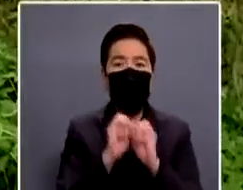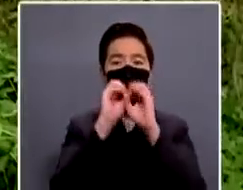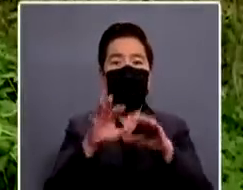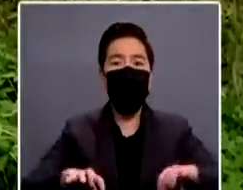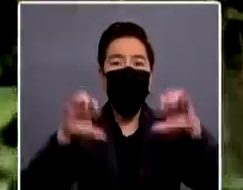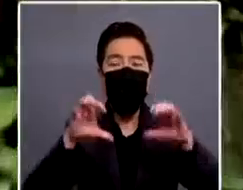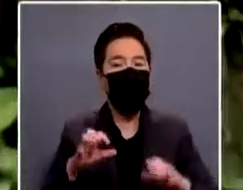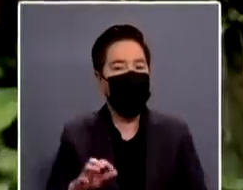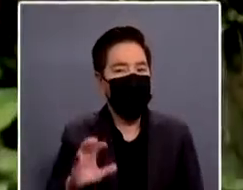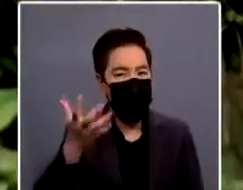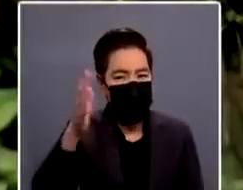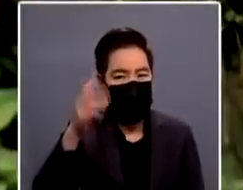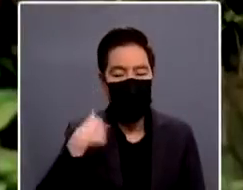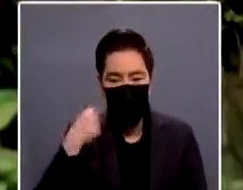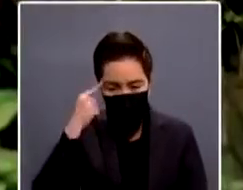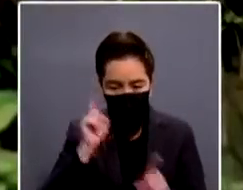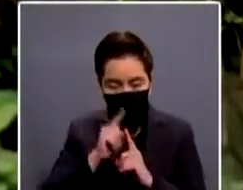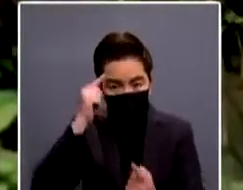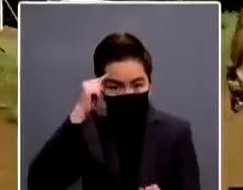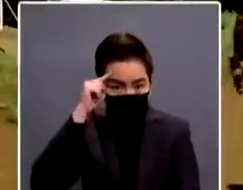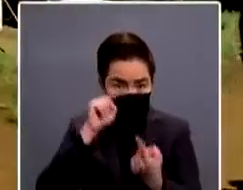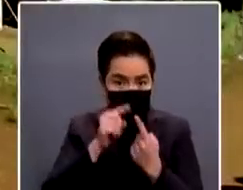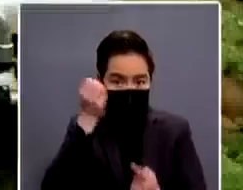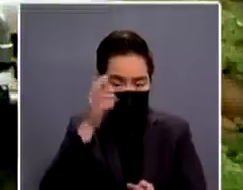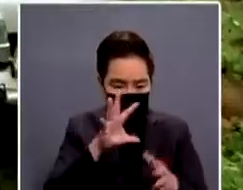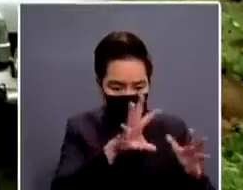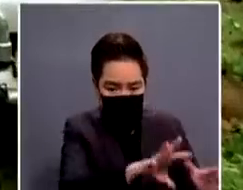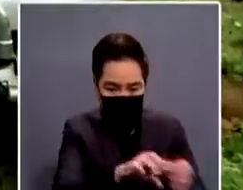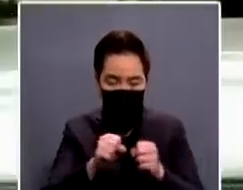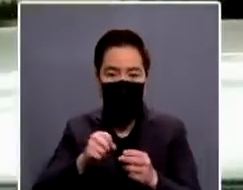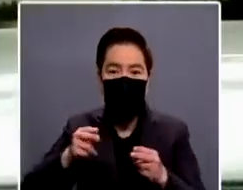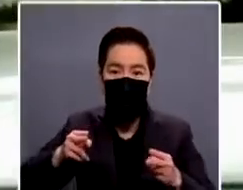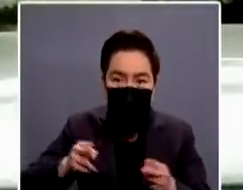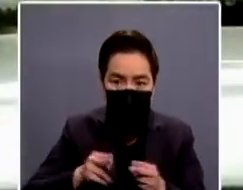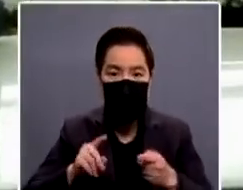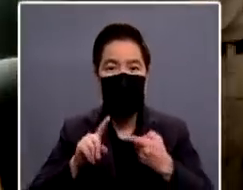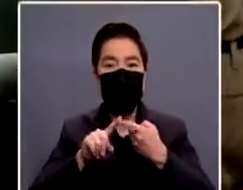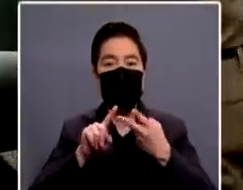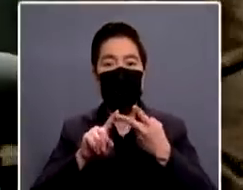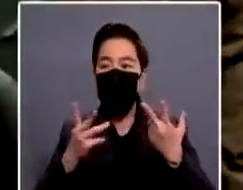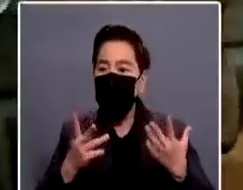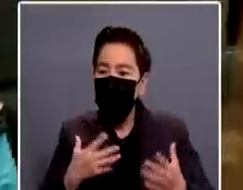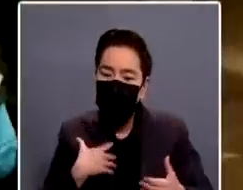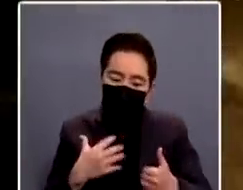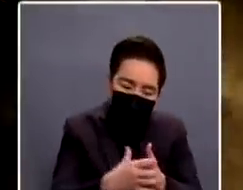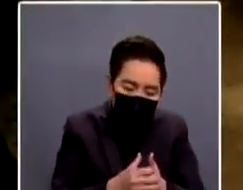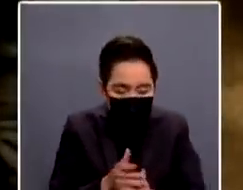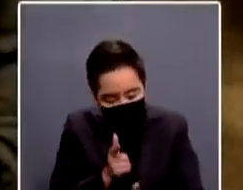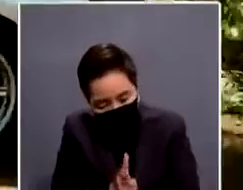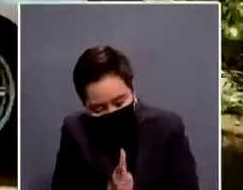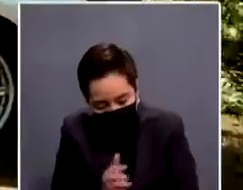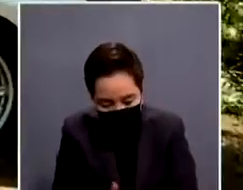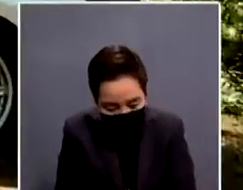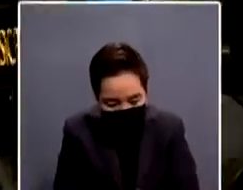เลยแต่ส่วนใหญ่จะมีวัตถุประสงค์เพื่อไปกระทำทางเพศหรือว่าด้วยความเสน่หาเอาไปเลี้ยงดู